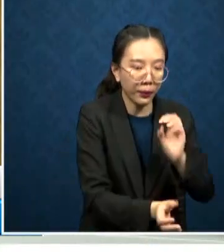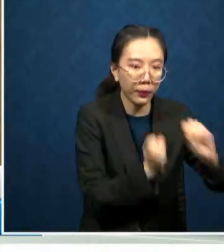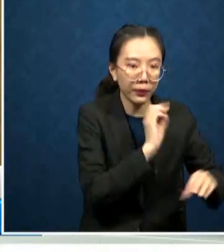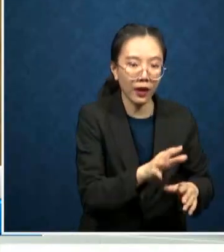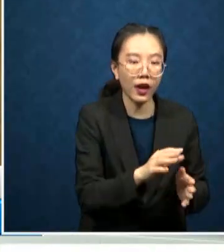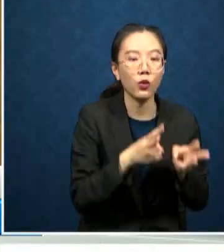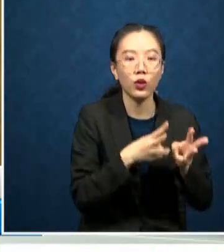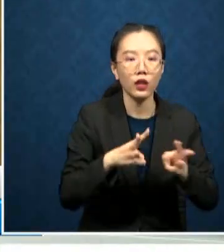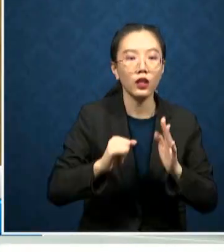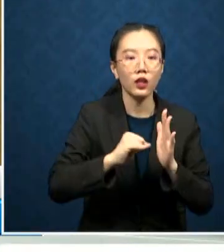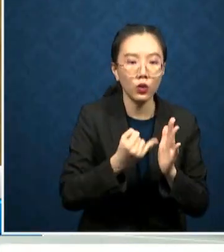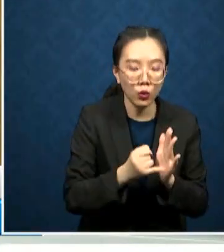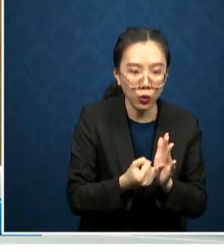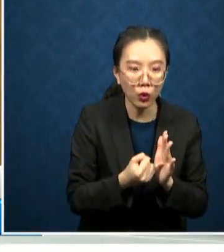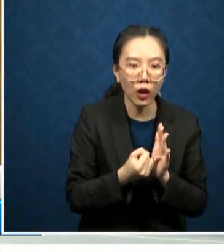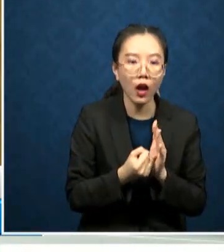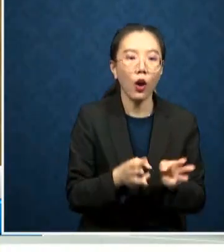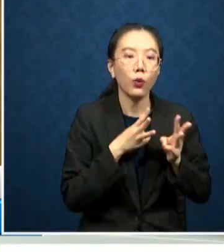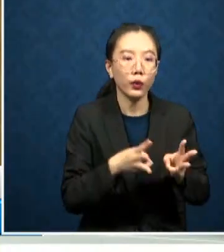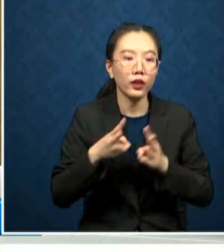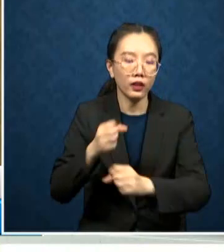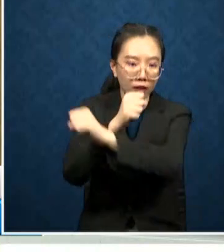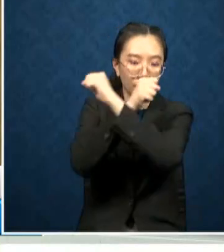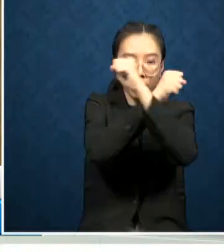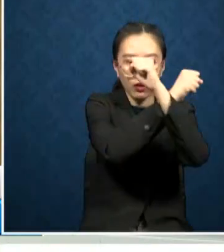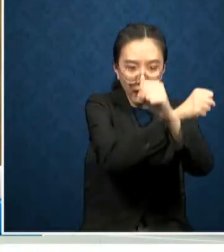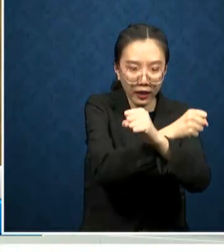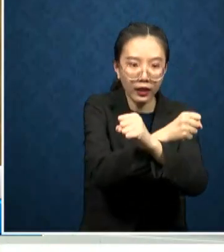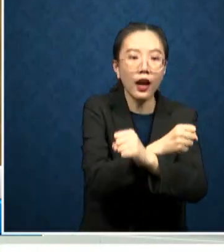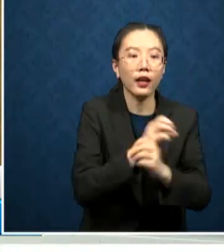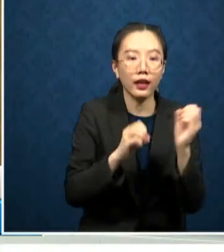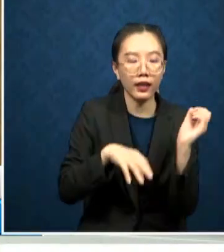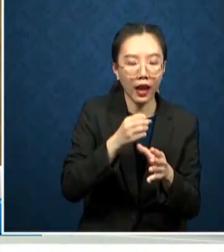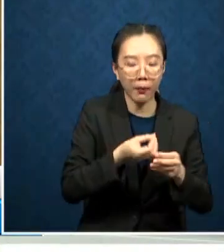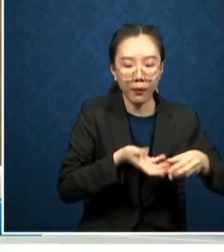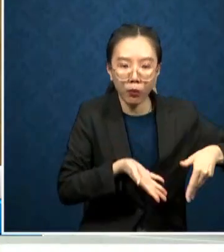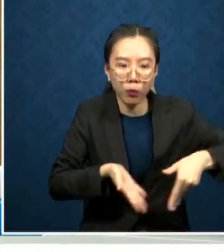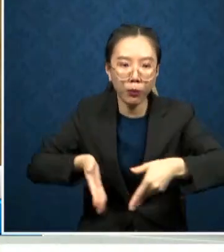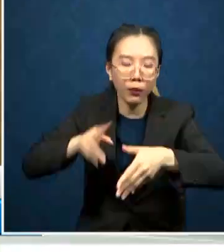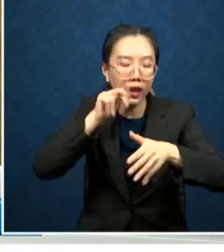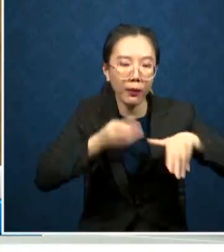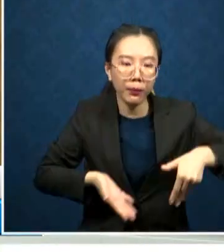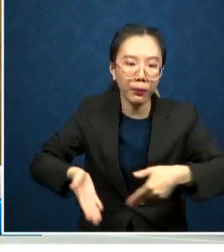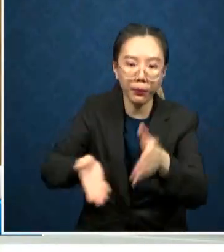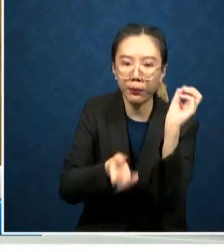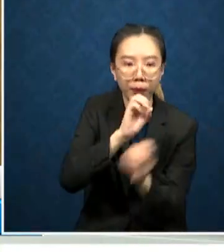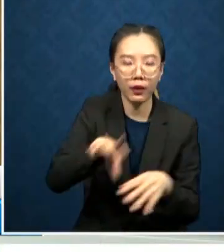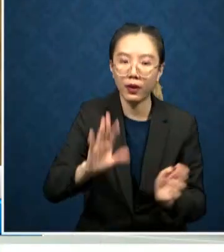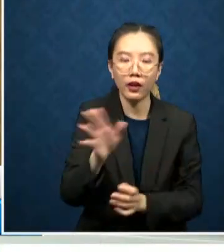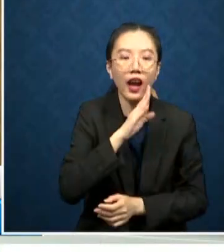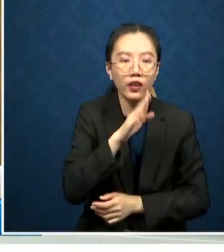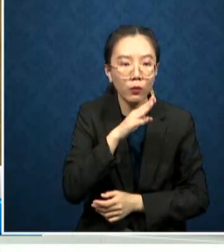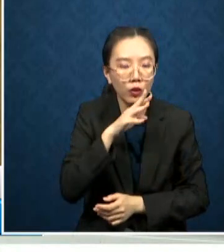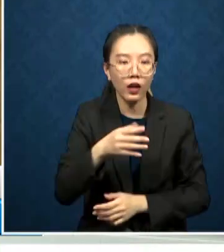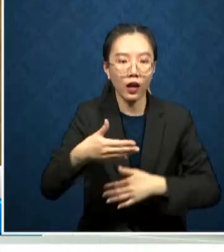วิธีรวมทั้งต้องมีมาตรการและวิธีการป้องกันมิให้ขยะไหลลงสู่แม่น้ำลำคองหรือถ้าหากมีไหลลงไปได้